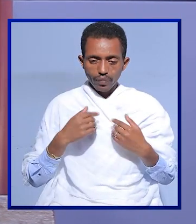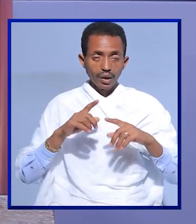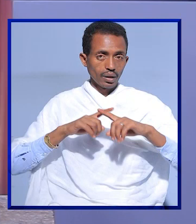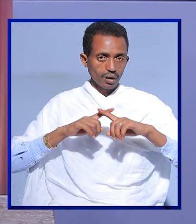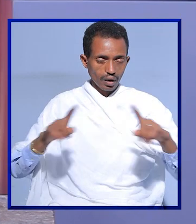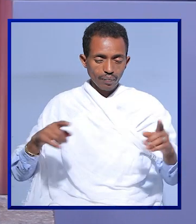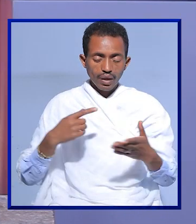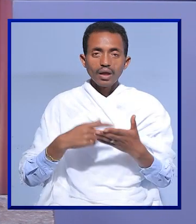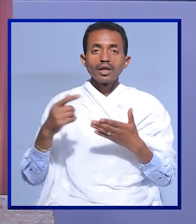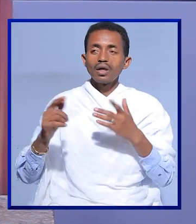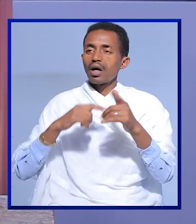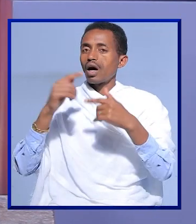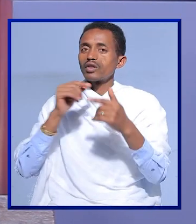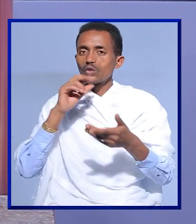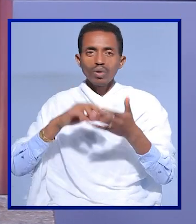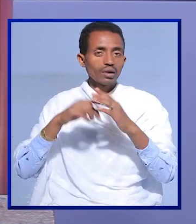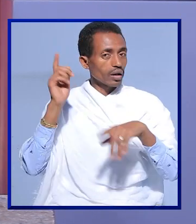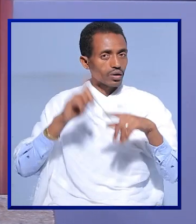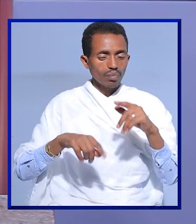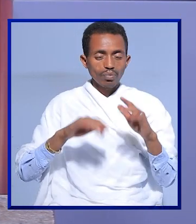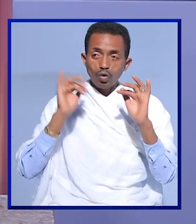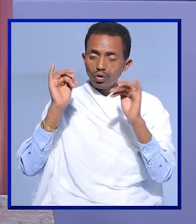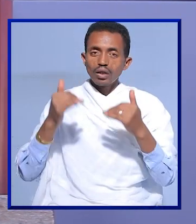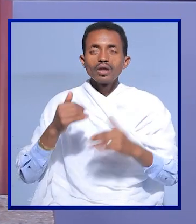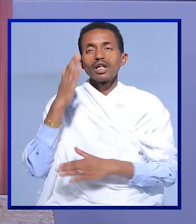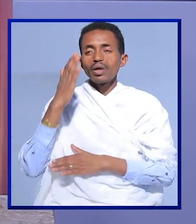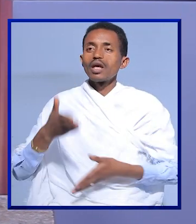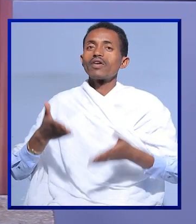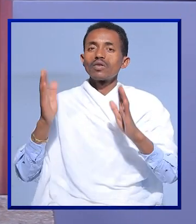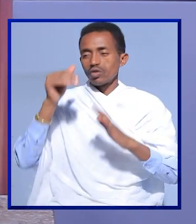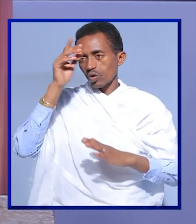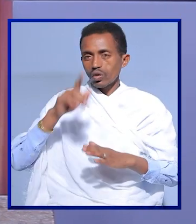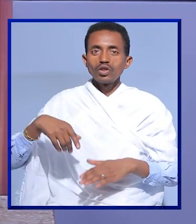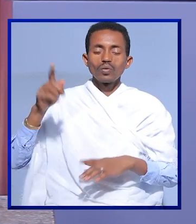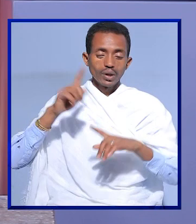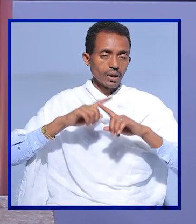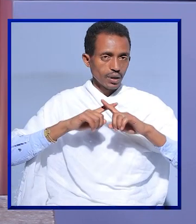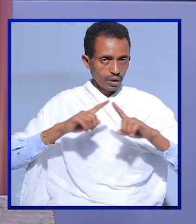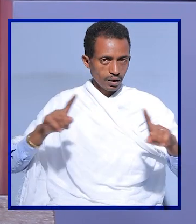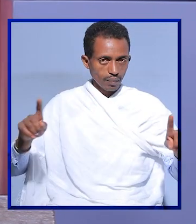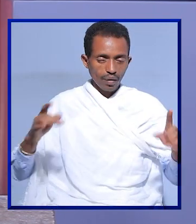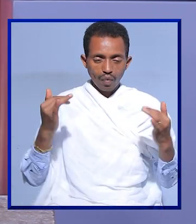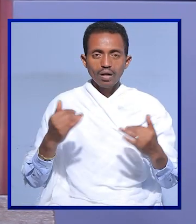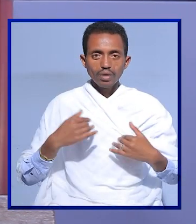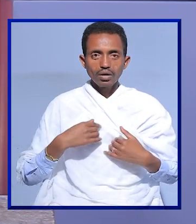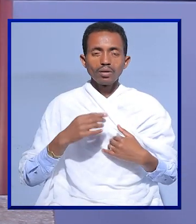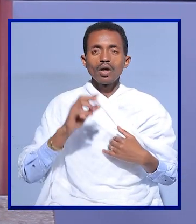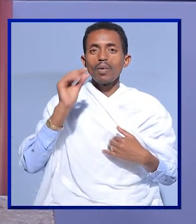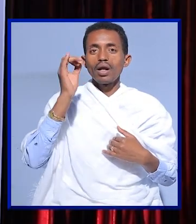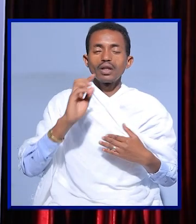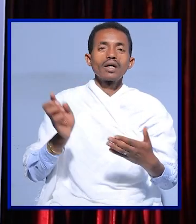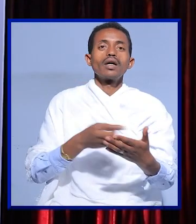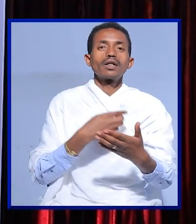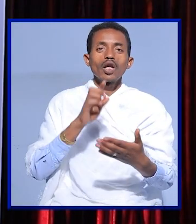ግን ከዛ አትሂዱ አንልም። እዛም እግዚአብሔር ይፈቀደላችሁ ሂዱ። ነገር ግን ባለቀኔው